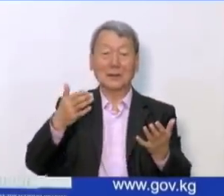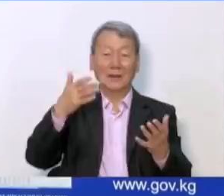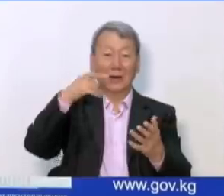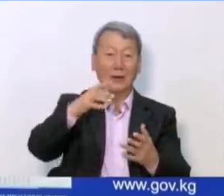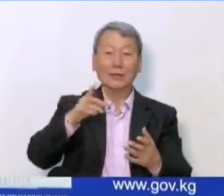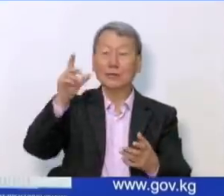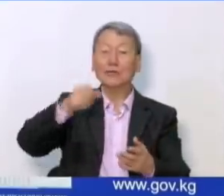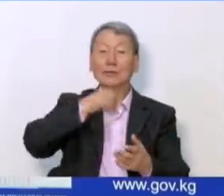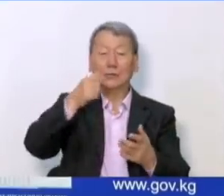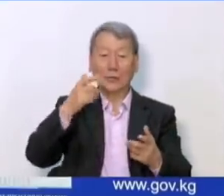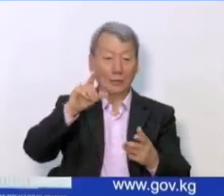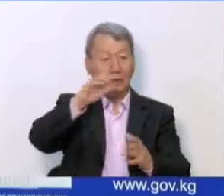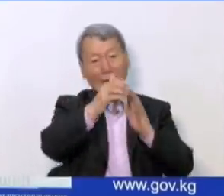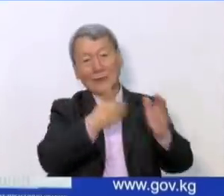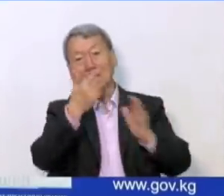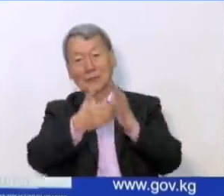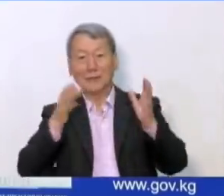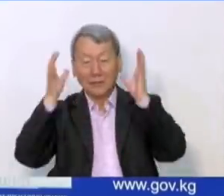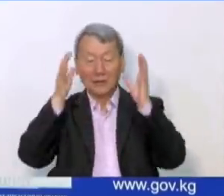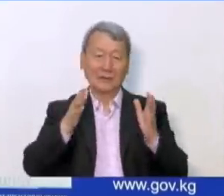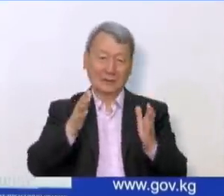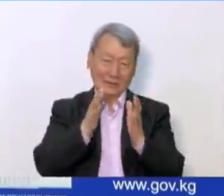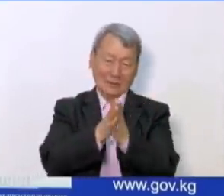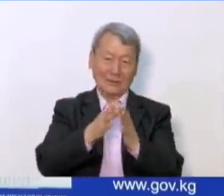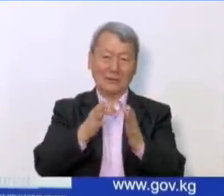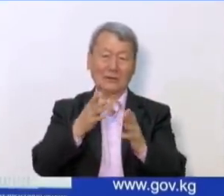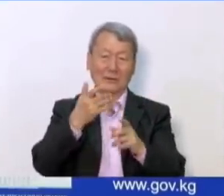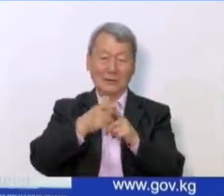сакалдуу атты башты деп чакырып алып атабыз, бирок аларга деген ушу зор